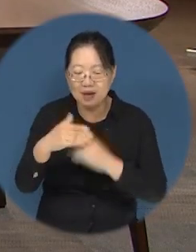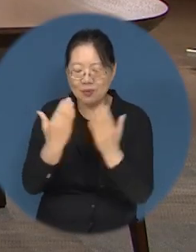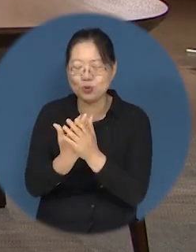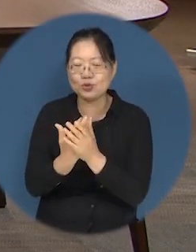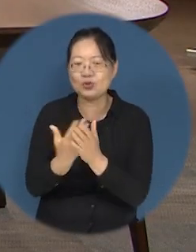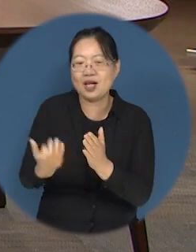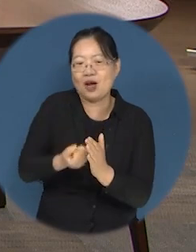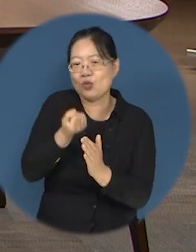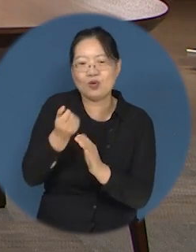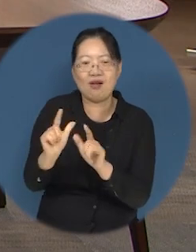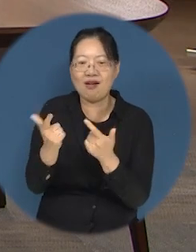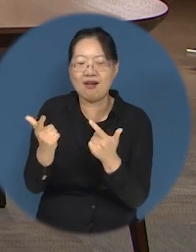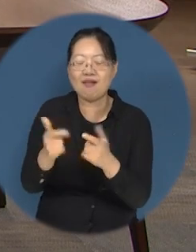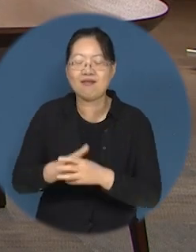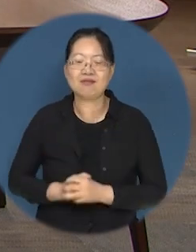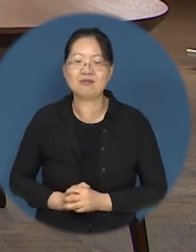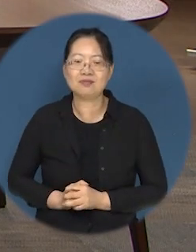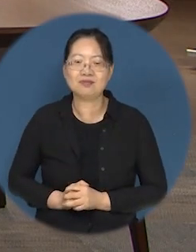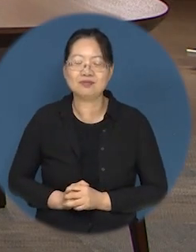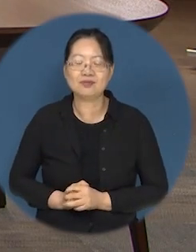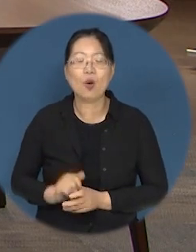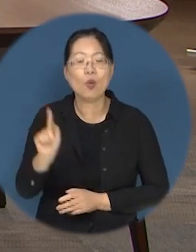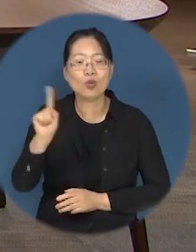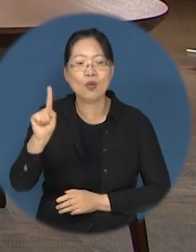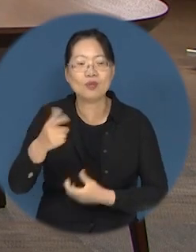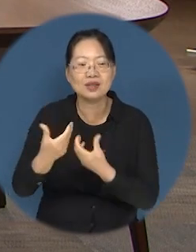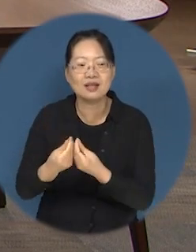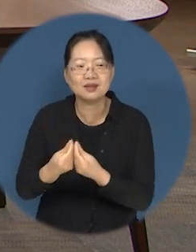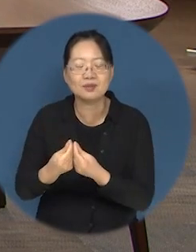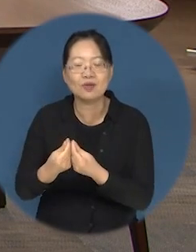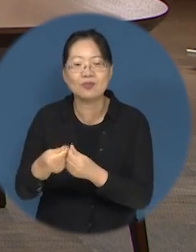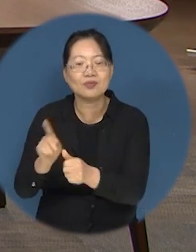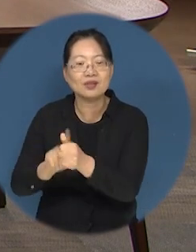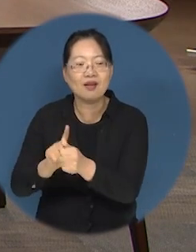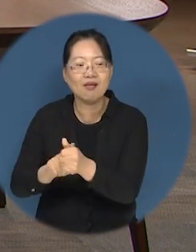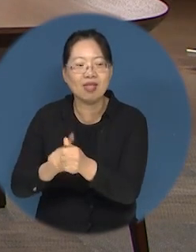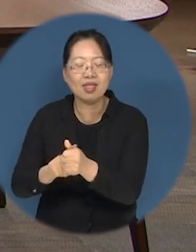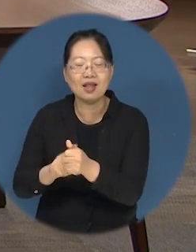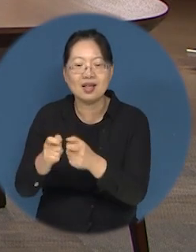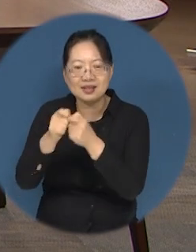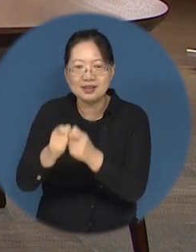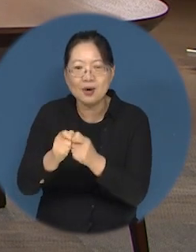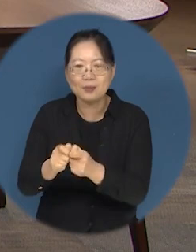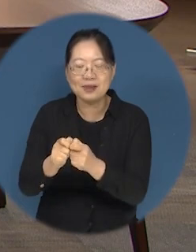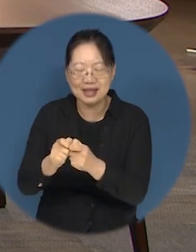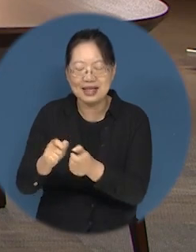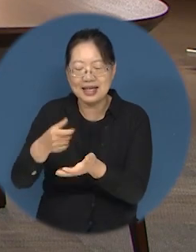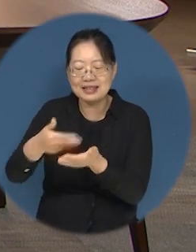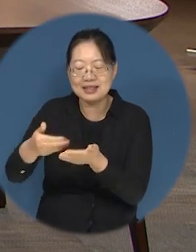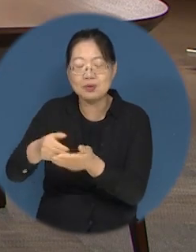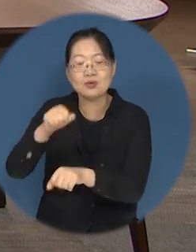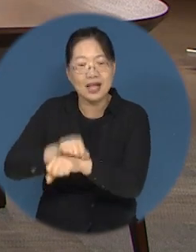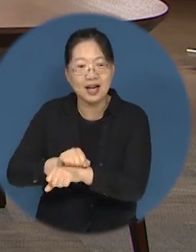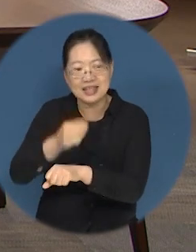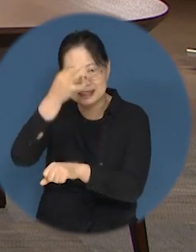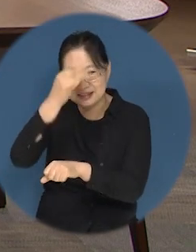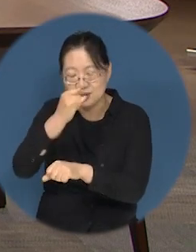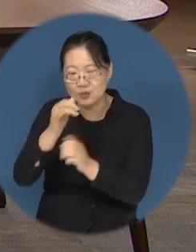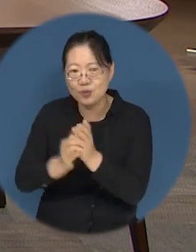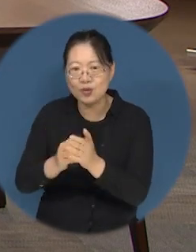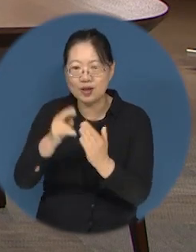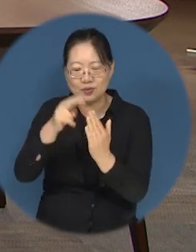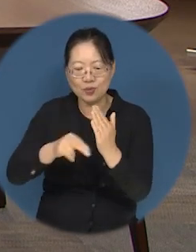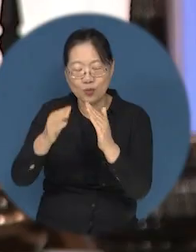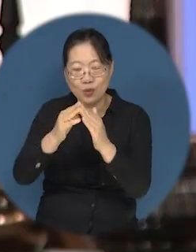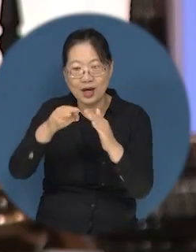모두 다 그런 건 예, 아니고. 예, 그건 아니고 어떤 분의 경우에 어떤 뭐 아주 그 세밀한 정밀화를 잘 그린다든지 그렇죠. 아니면은